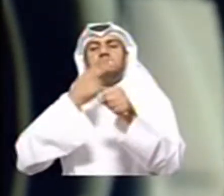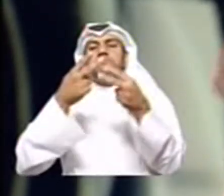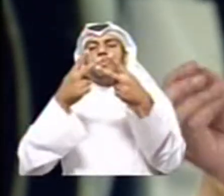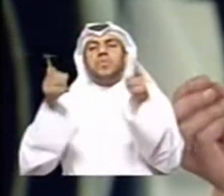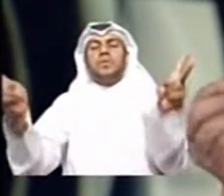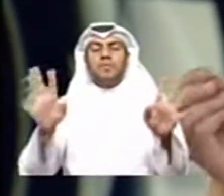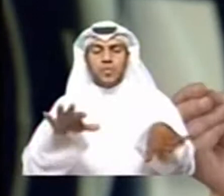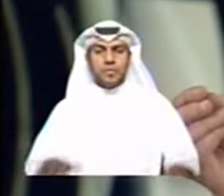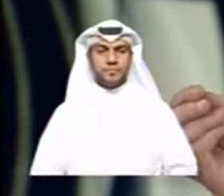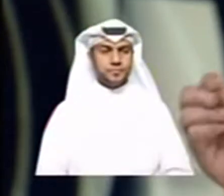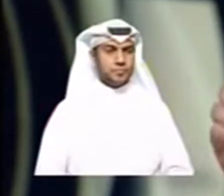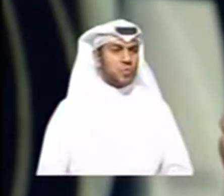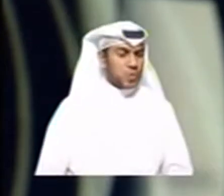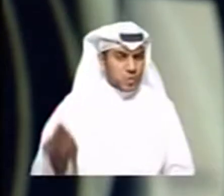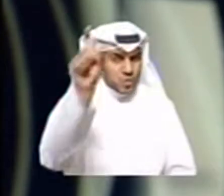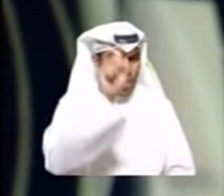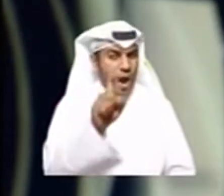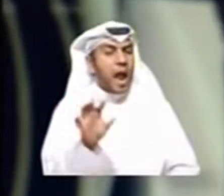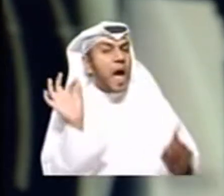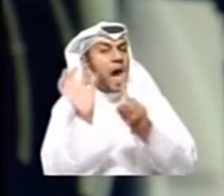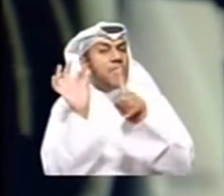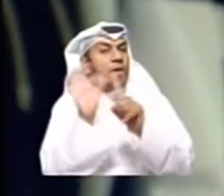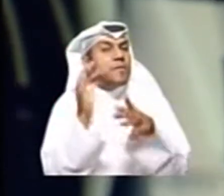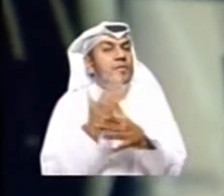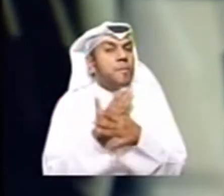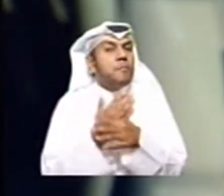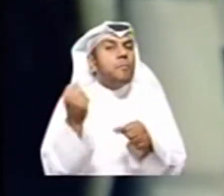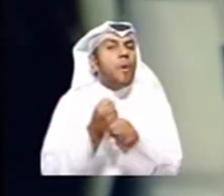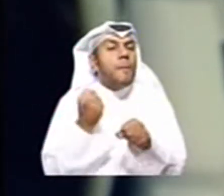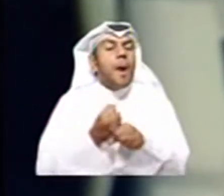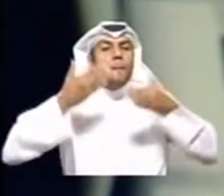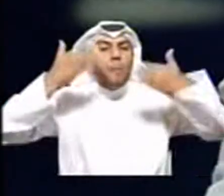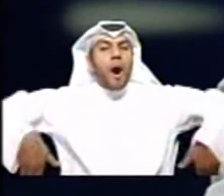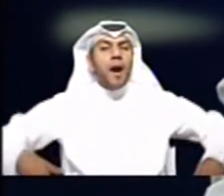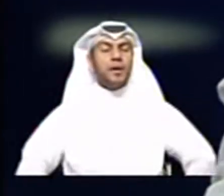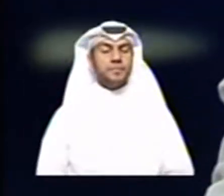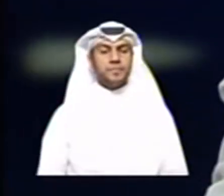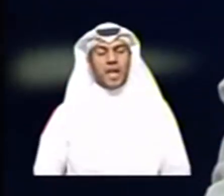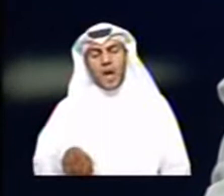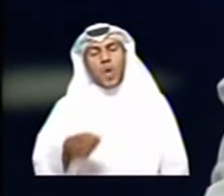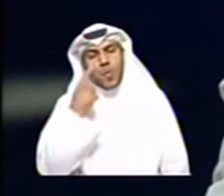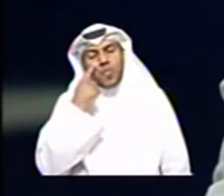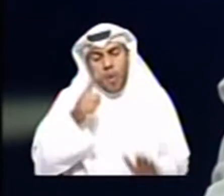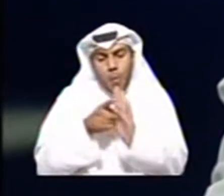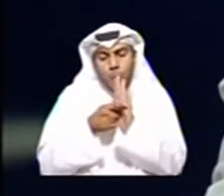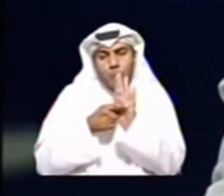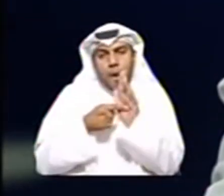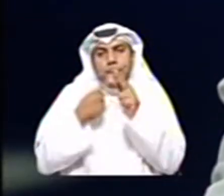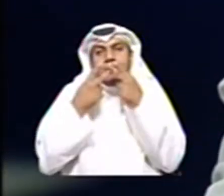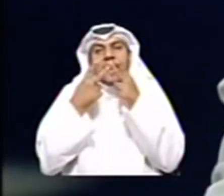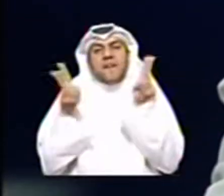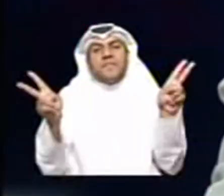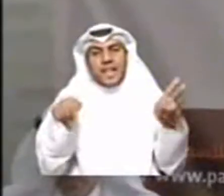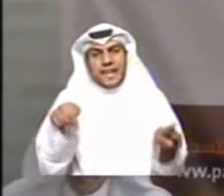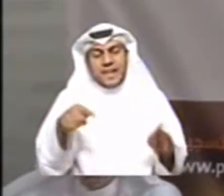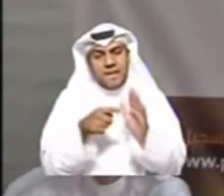ما هو الهدف المطلوب من هذه من هذا العدد؟ تعتبر هذه الحملة هي تجربة أولية. راح نقيس التجربة